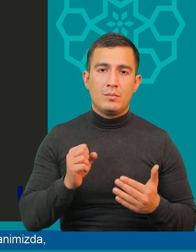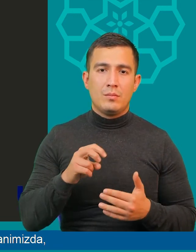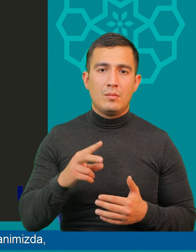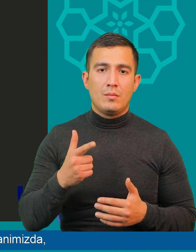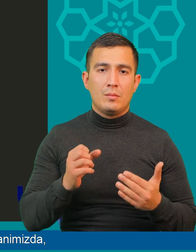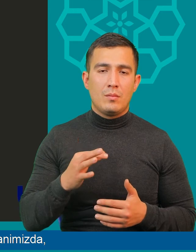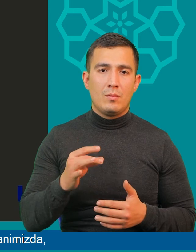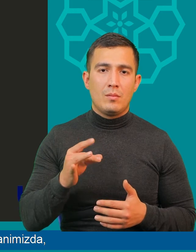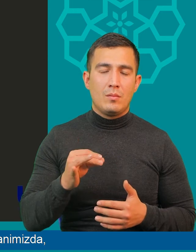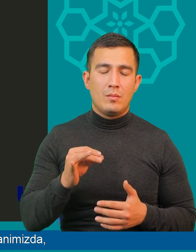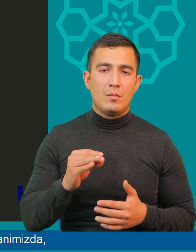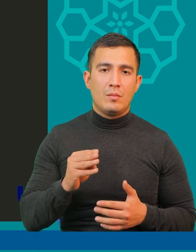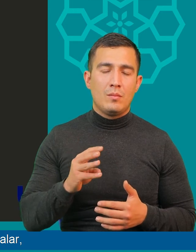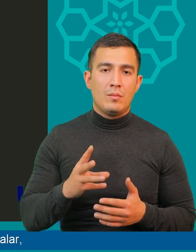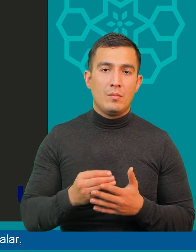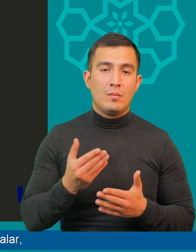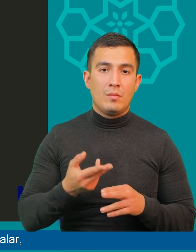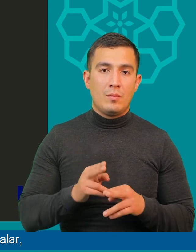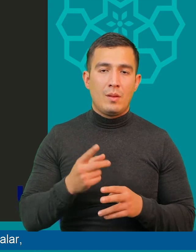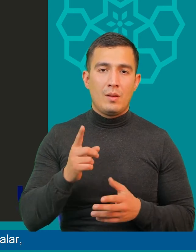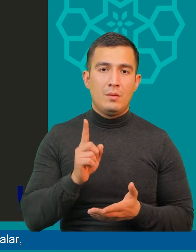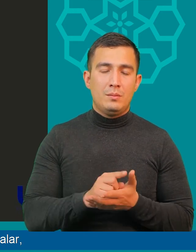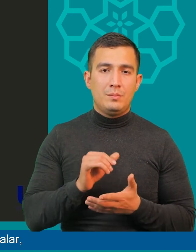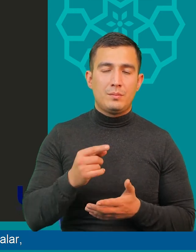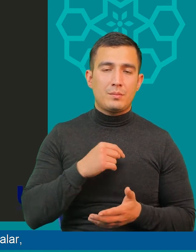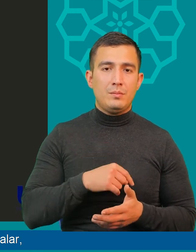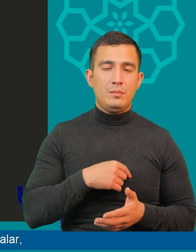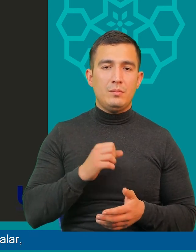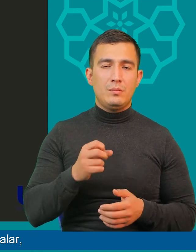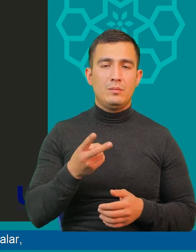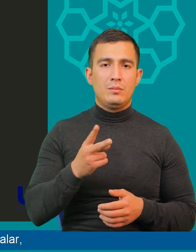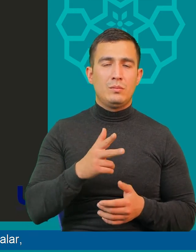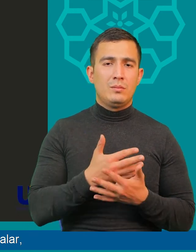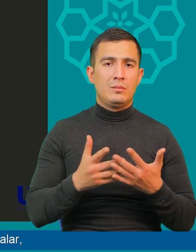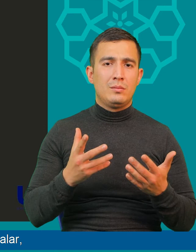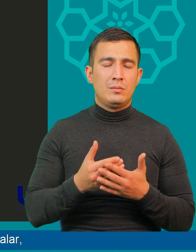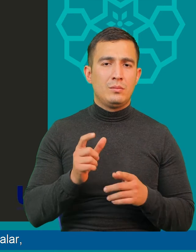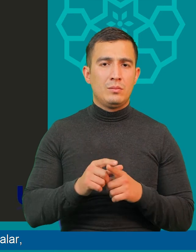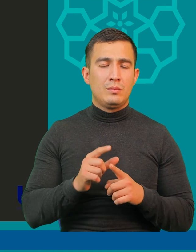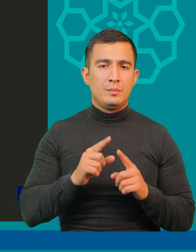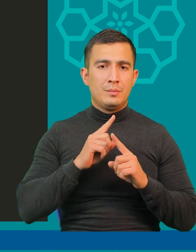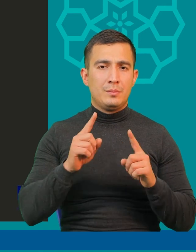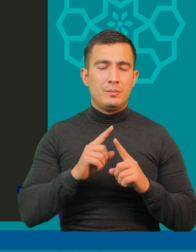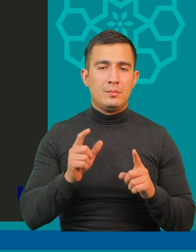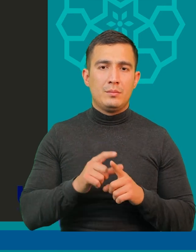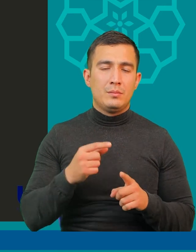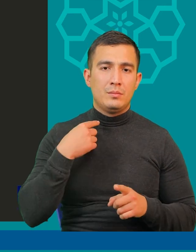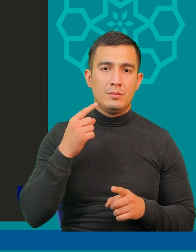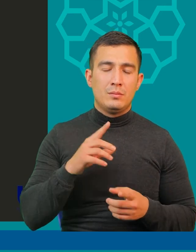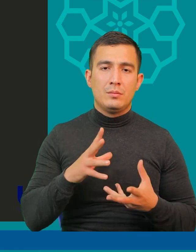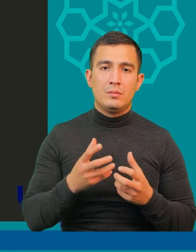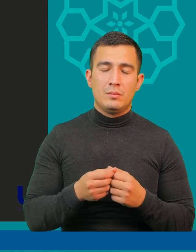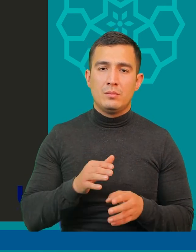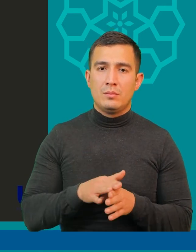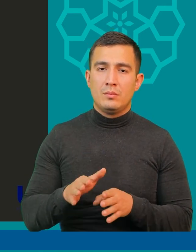algoritmida shart qo'yganimizda bitta shartni ichida bir nechta mantiqiy ifodalarni, ya'ni shartlarni